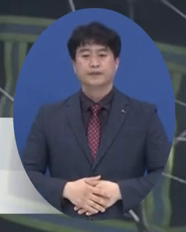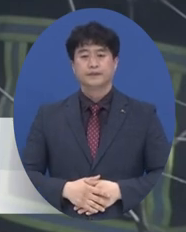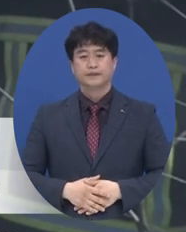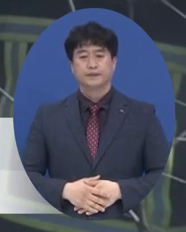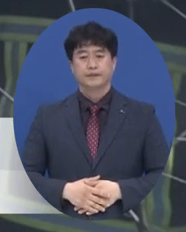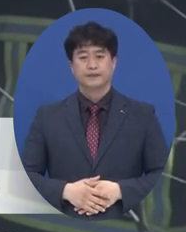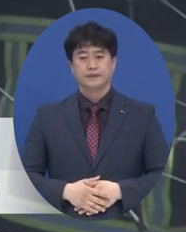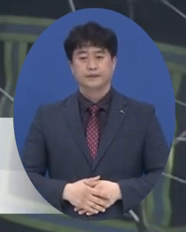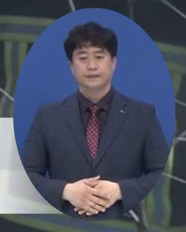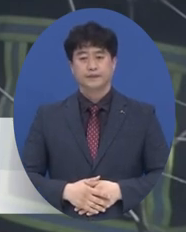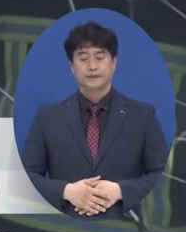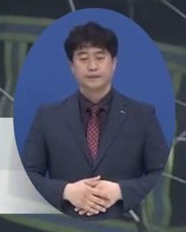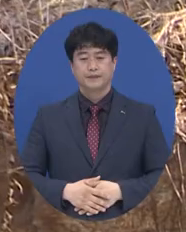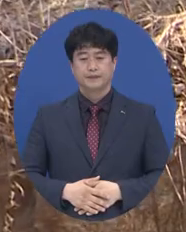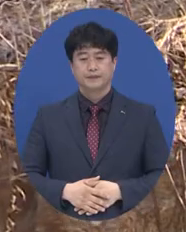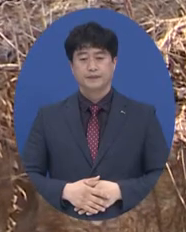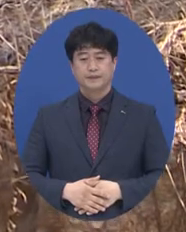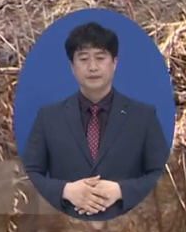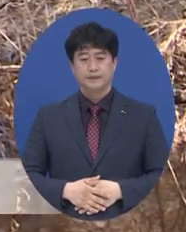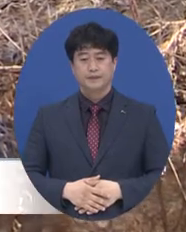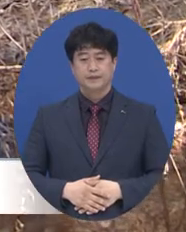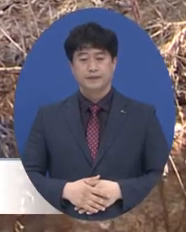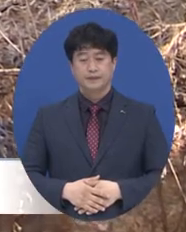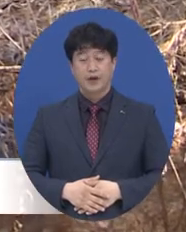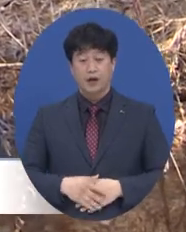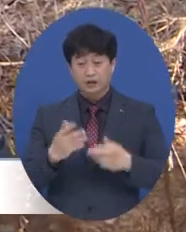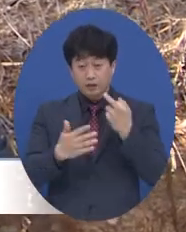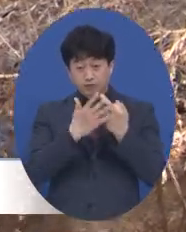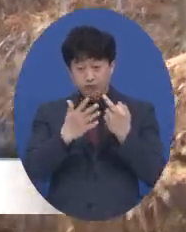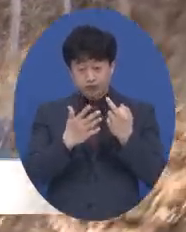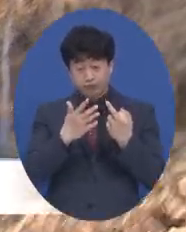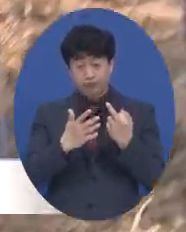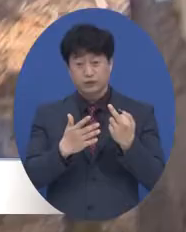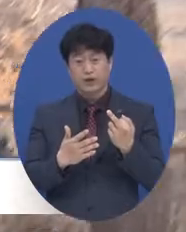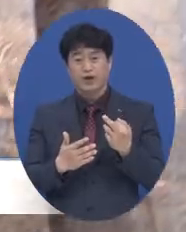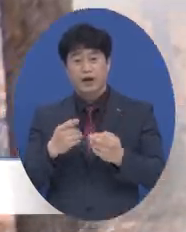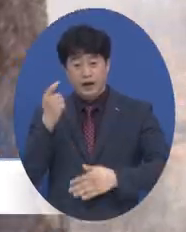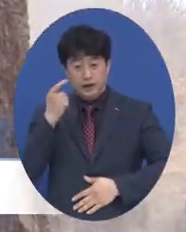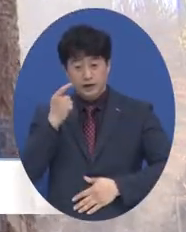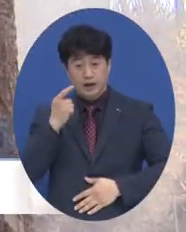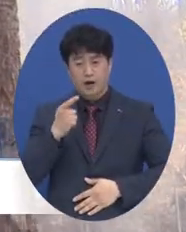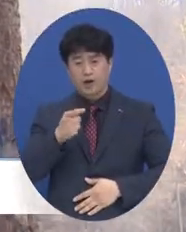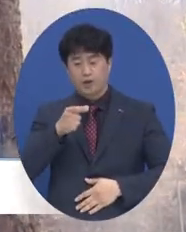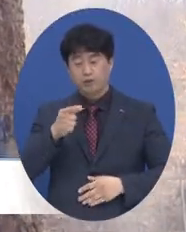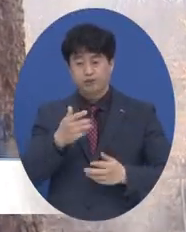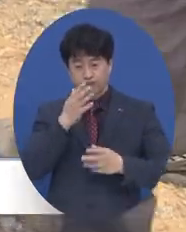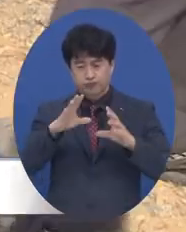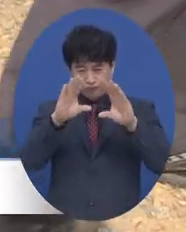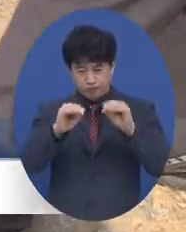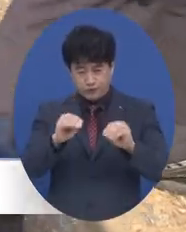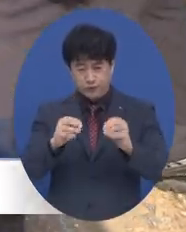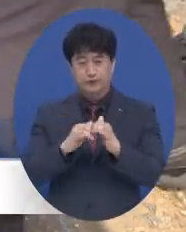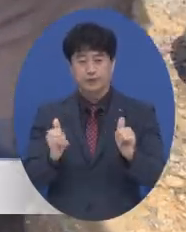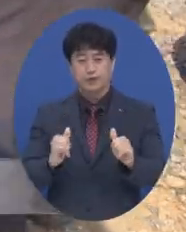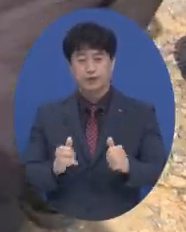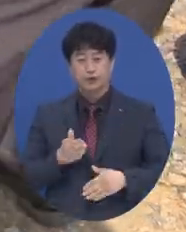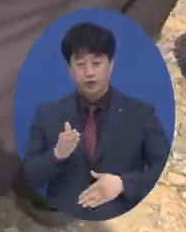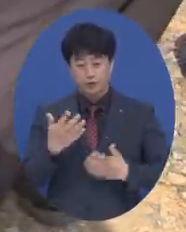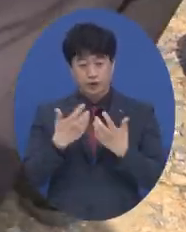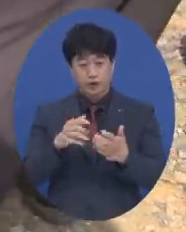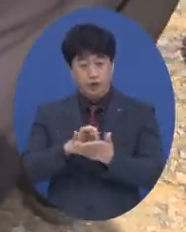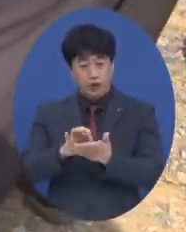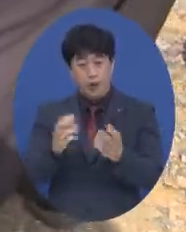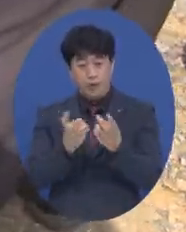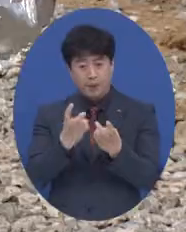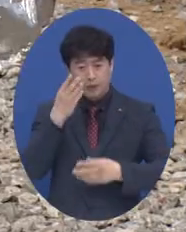기자의 보돕니다 산불이 난 상황을 가정의 진화에 나선 대원들 전문 장비 사용